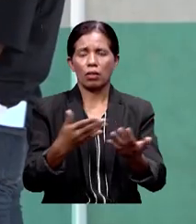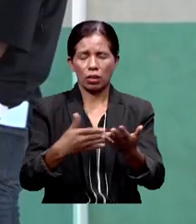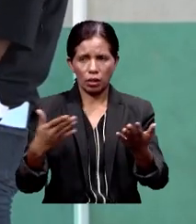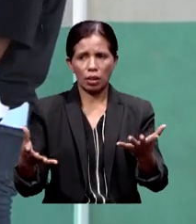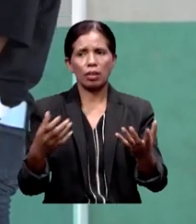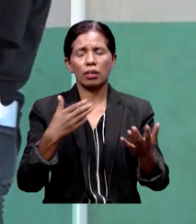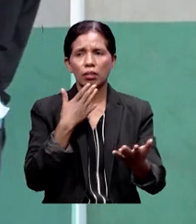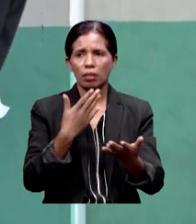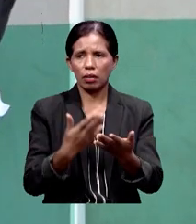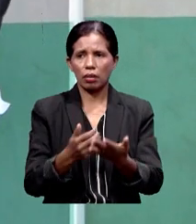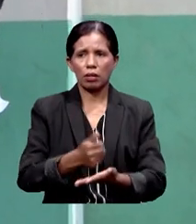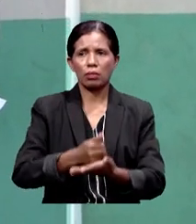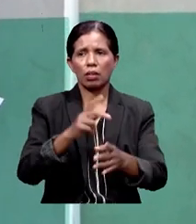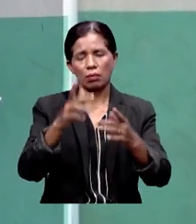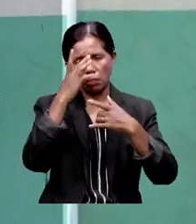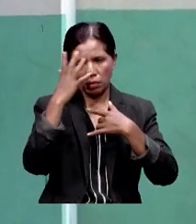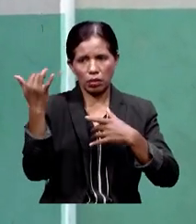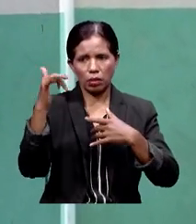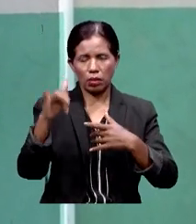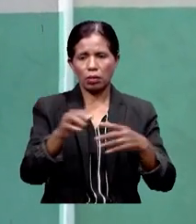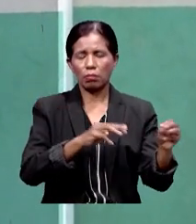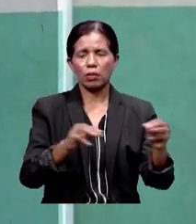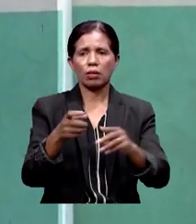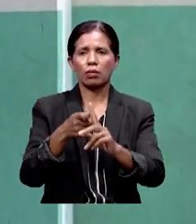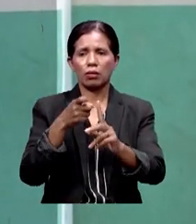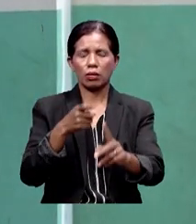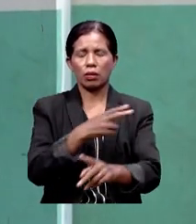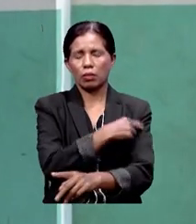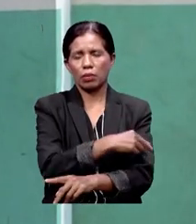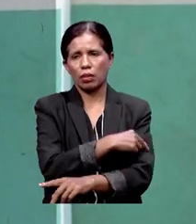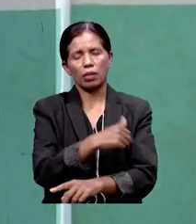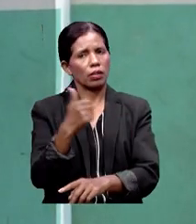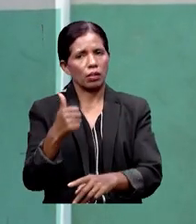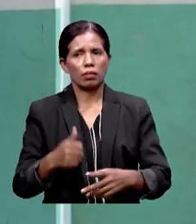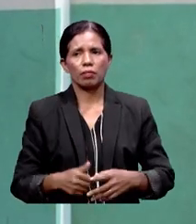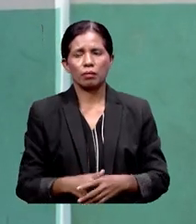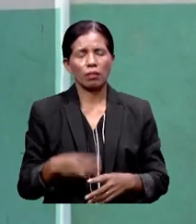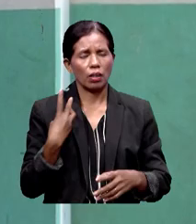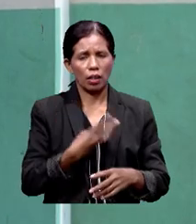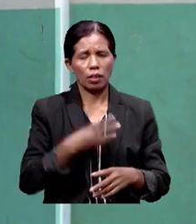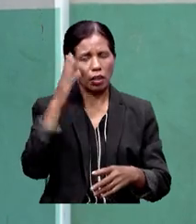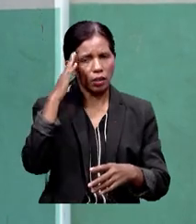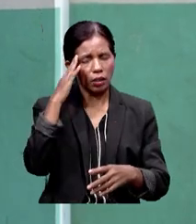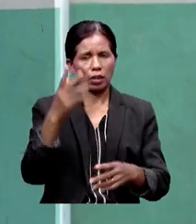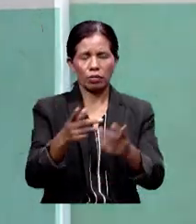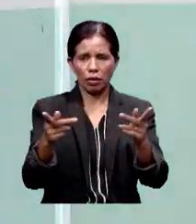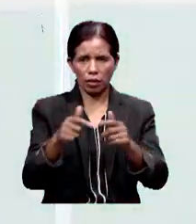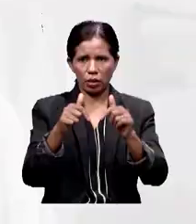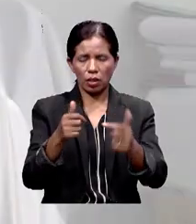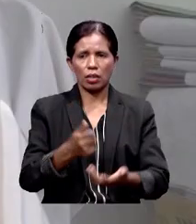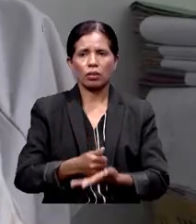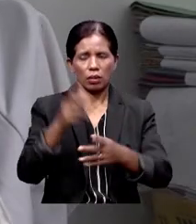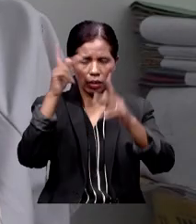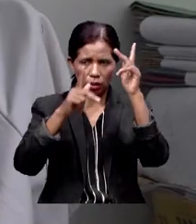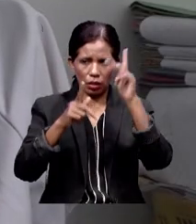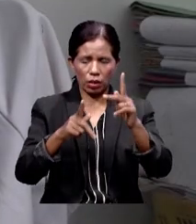hela atu bele atende paciente ne be transfere husi posto saúde siraselu. Ta tene kata ke ne internamento so atende ma caso